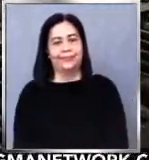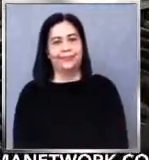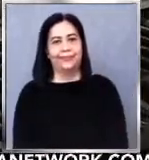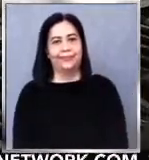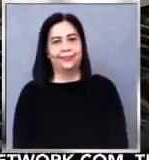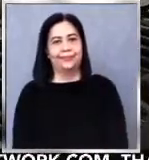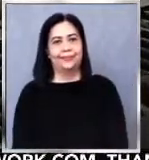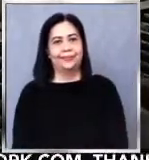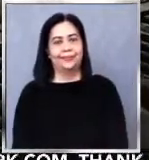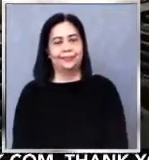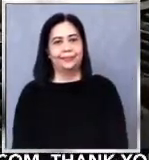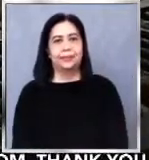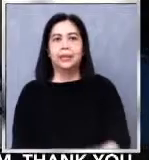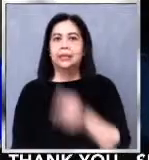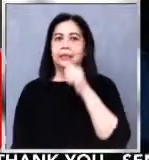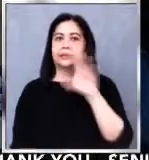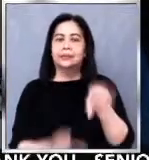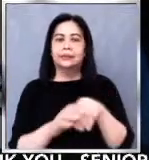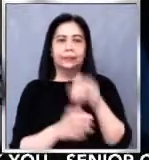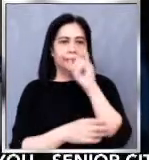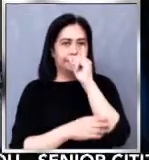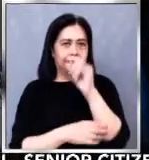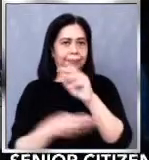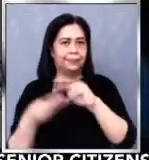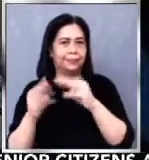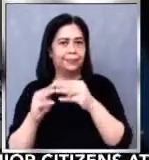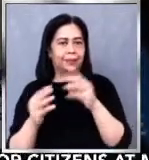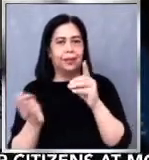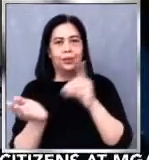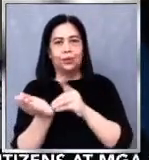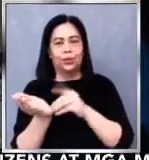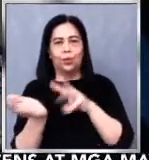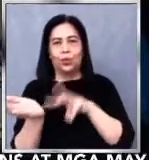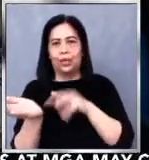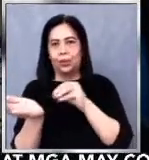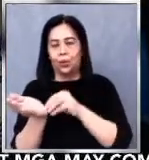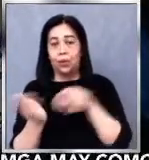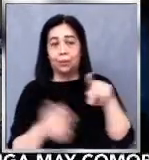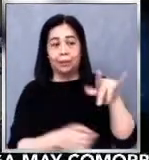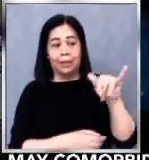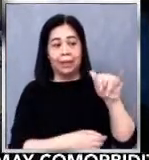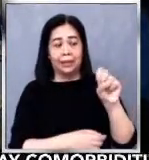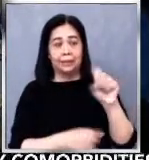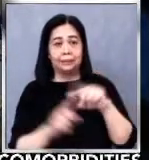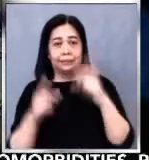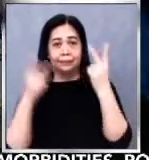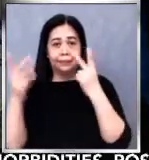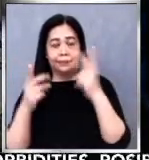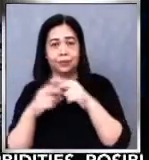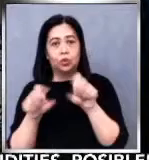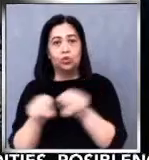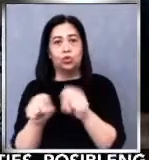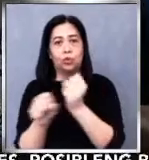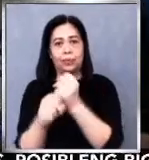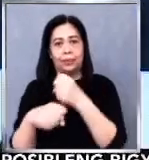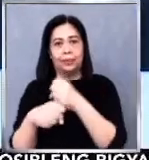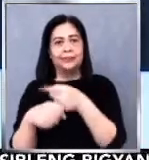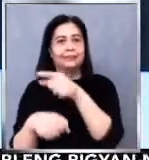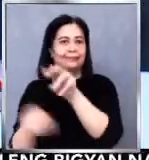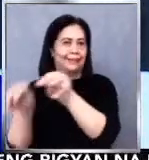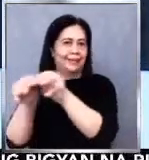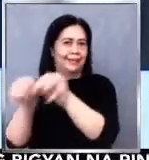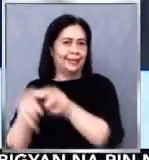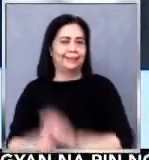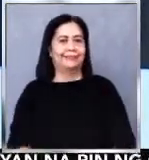Hindi kasama ni Moreno ang kanyang running mate na si Doc Willie Ong sa Payatas, pero binisita ni Ong ang mga shoe manufacturers sa Marikina. Wala